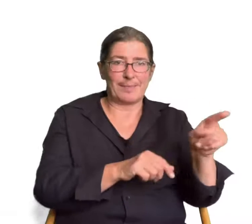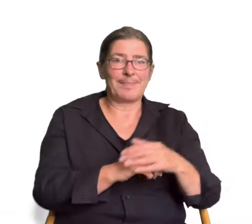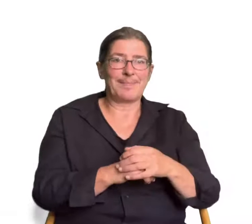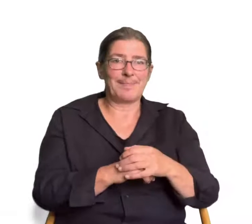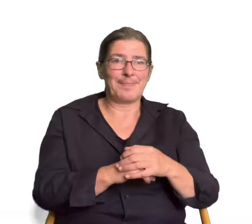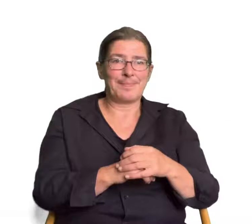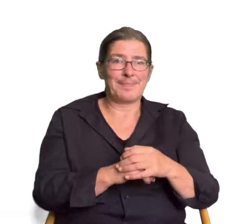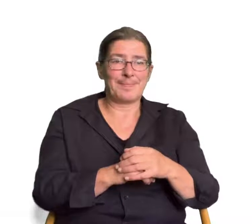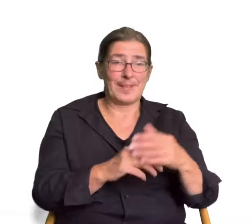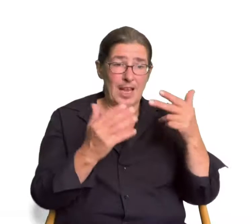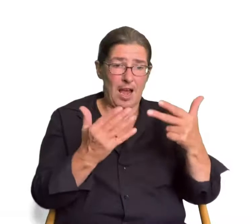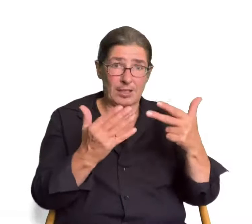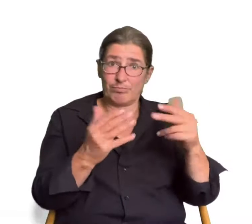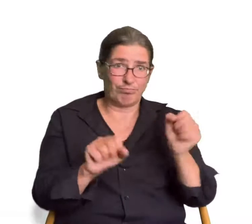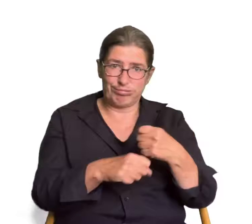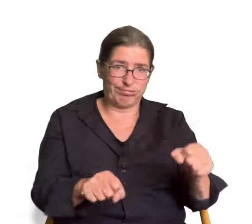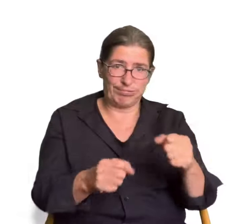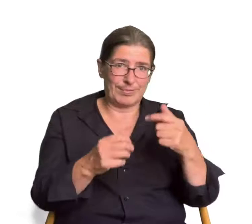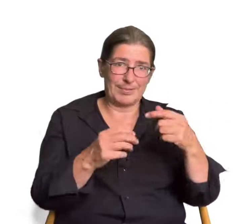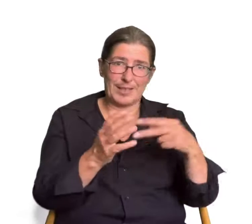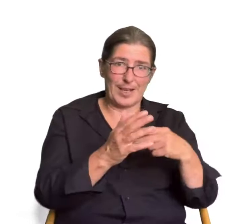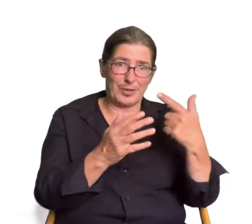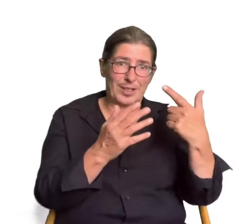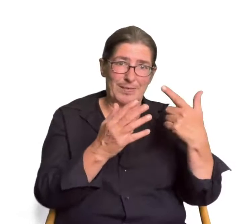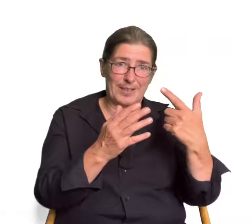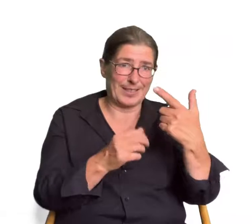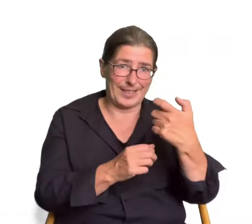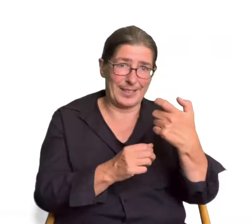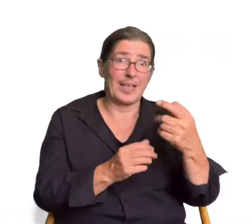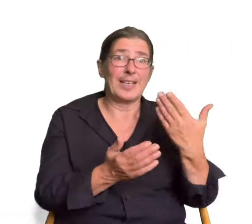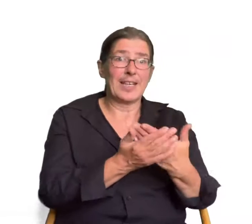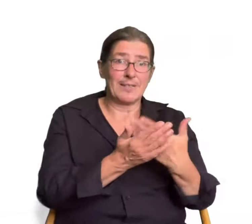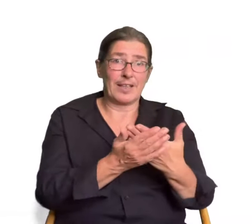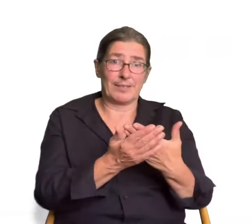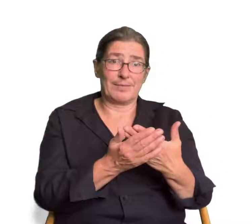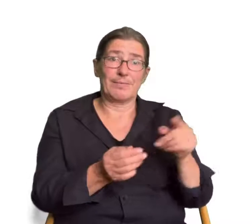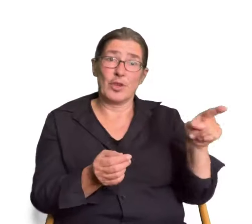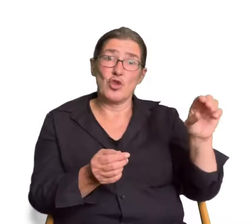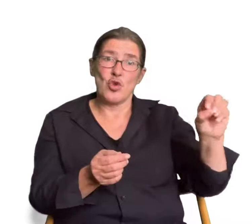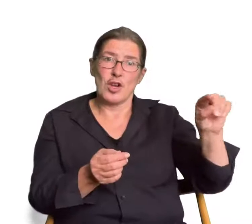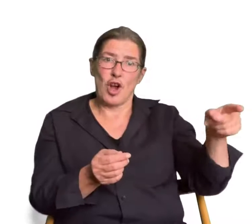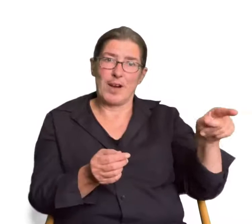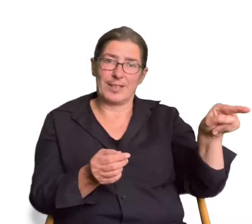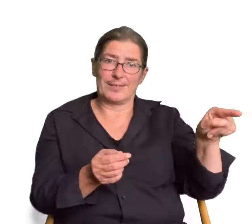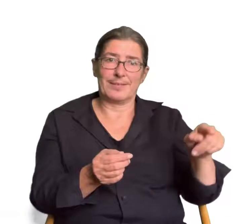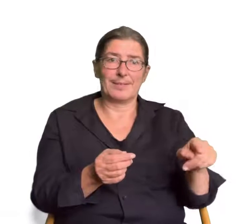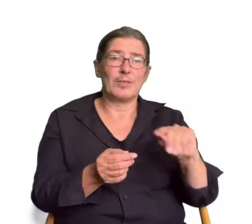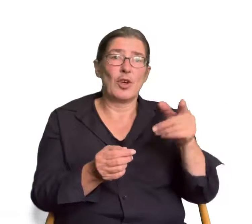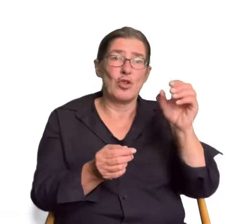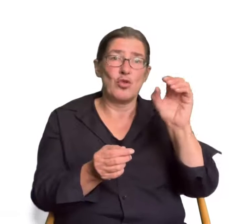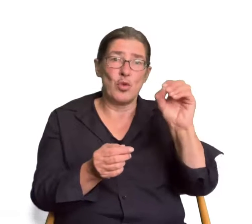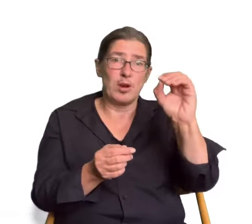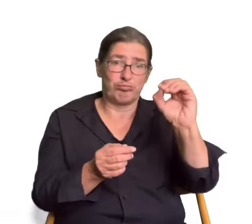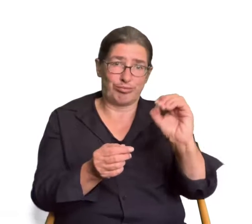20 ist, die 8 kann ich nicht durch die 20 teilen. Deswegen mache ich hier ein 0, hin